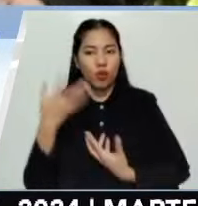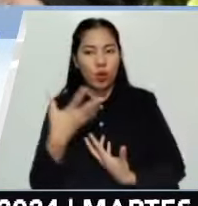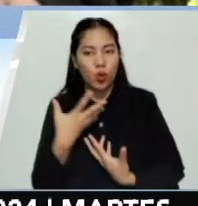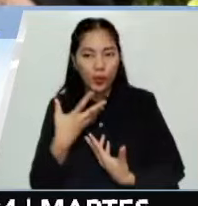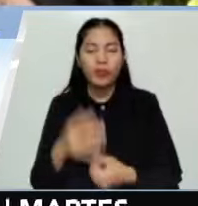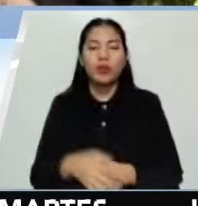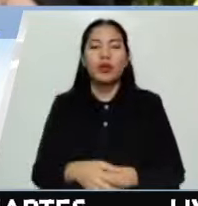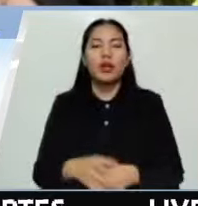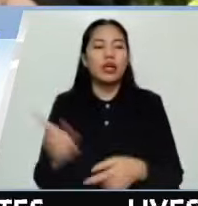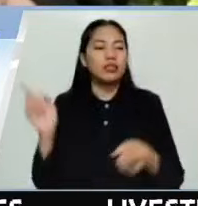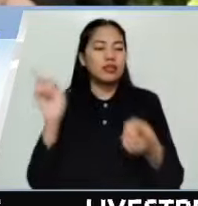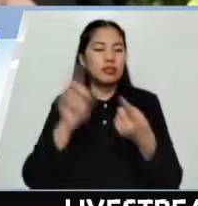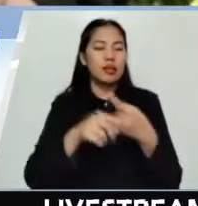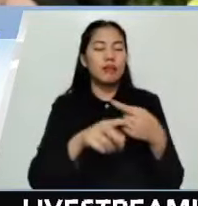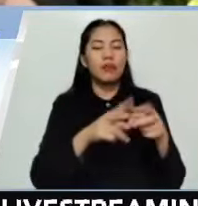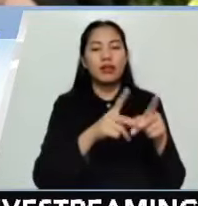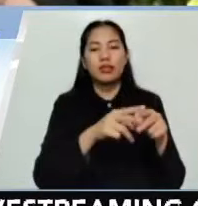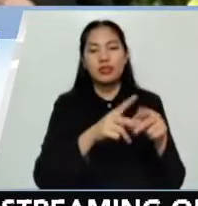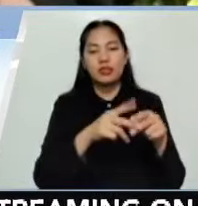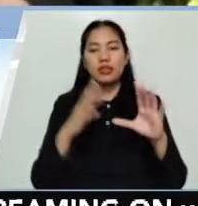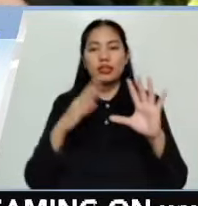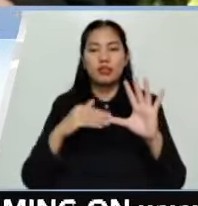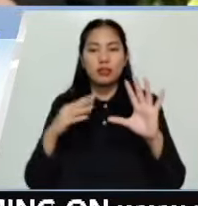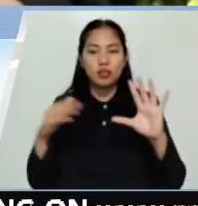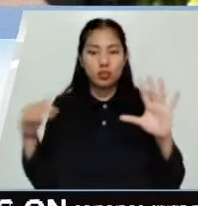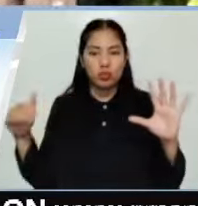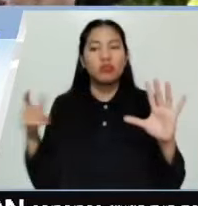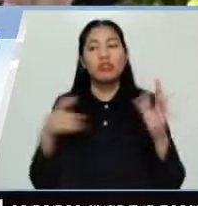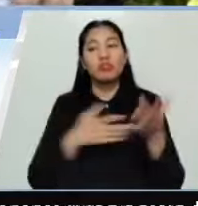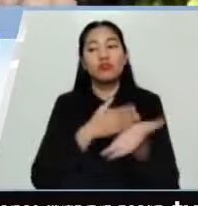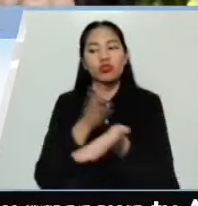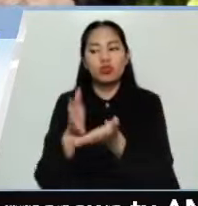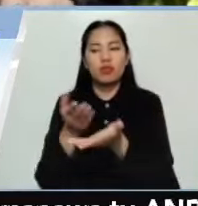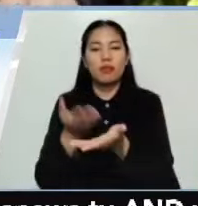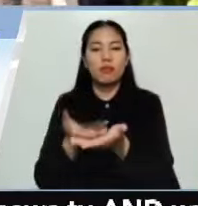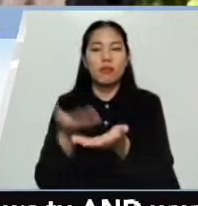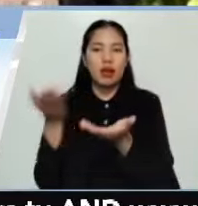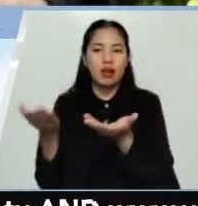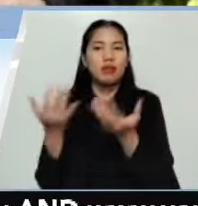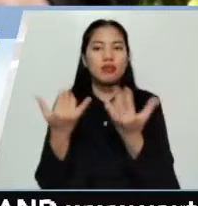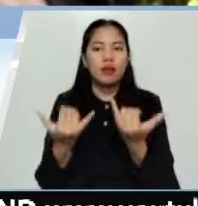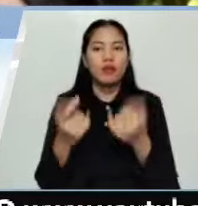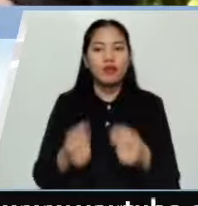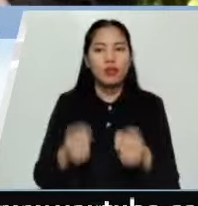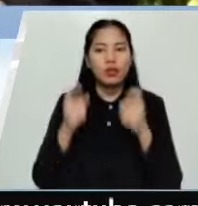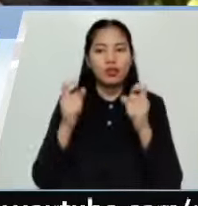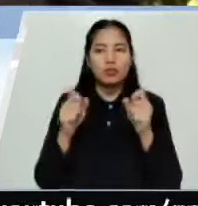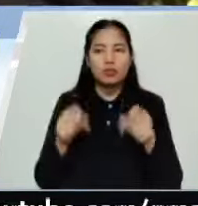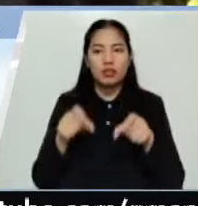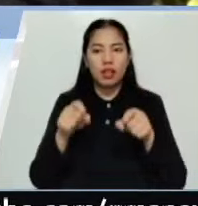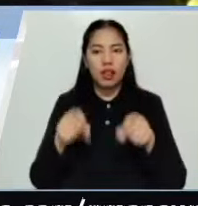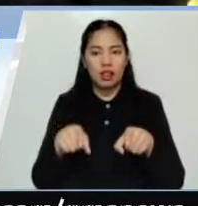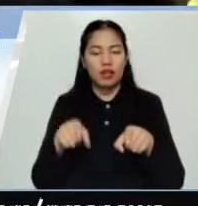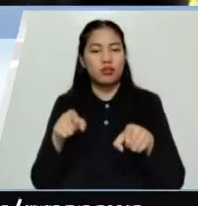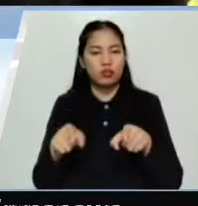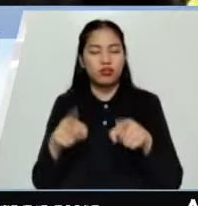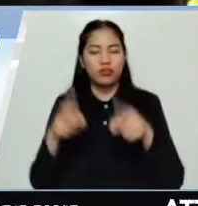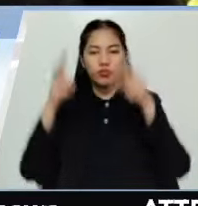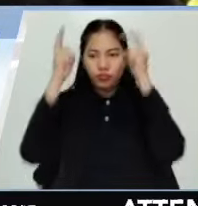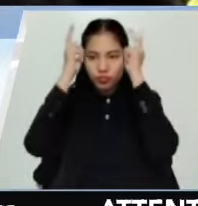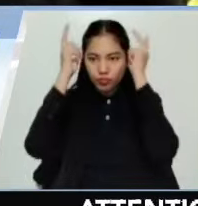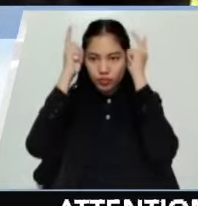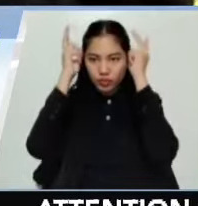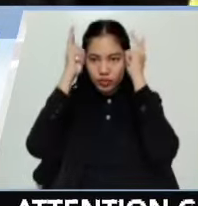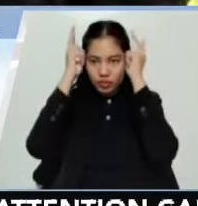Union yung mga Institutional buyers kaya ngayon na nabebenta ang aning gulay ng mga magsasaka para hindi na